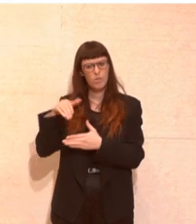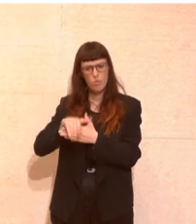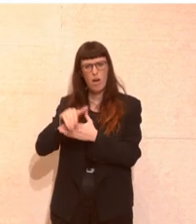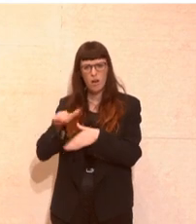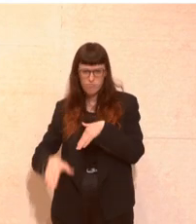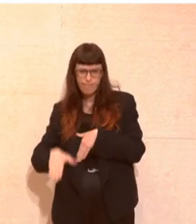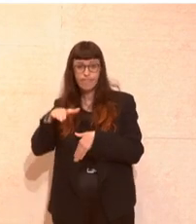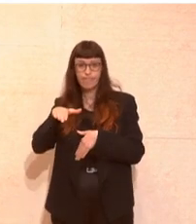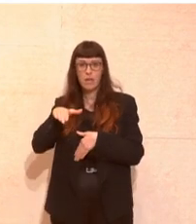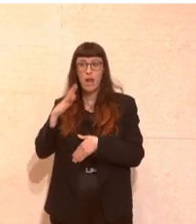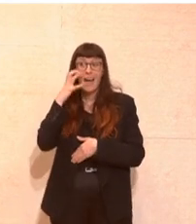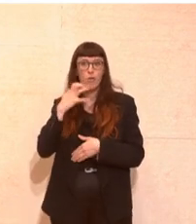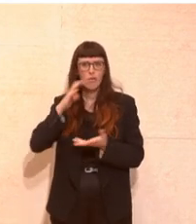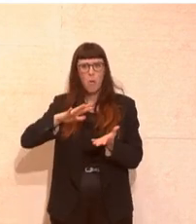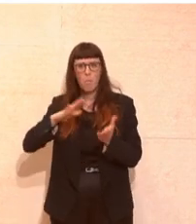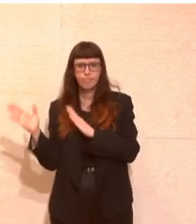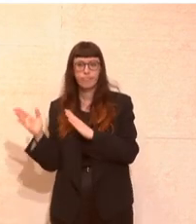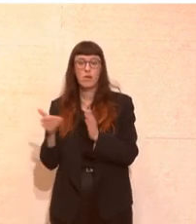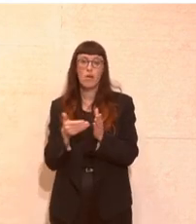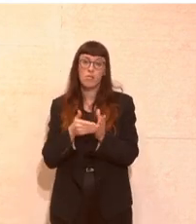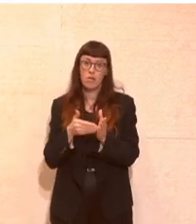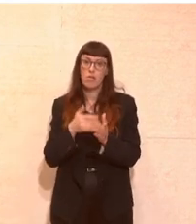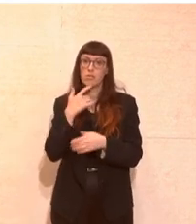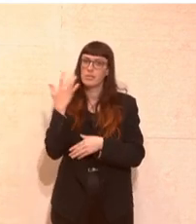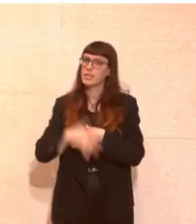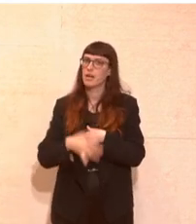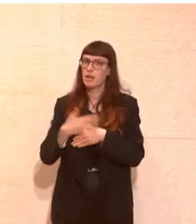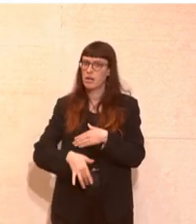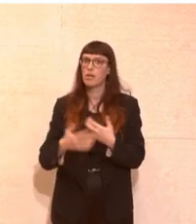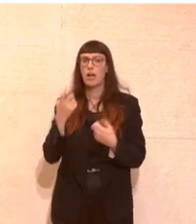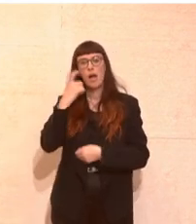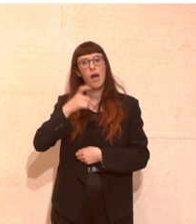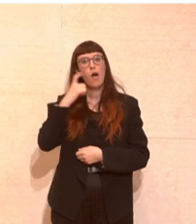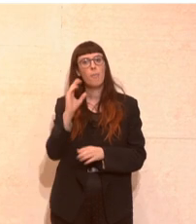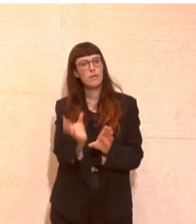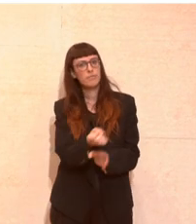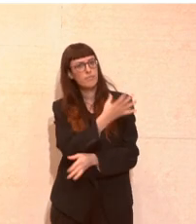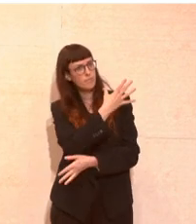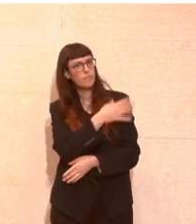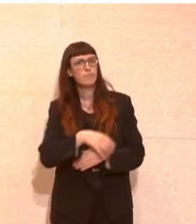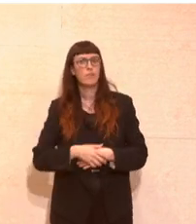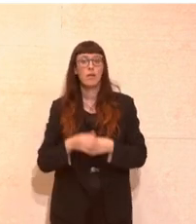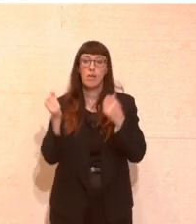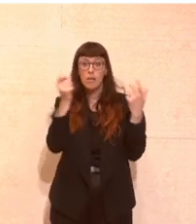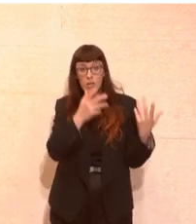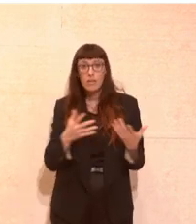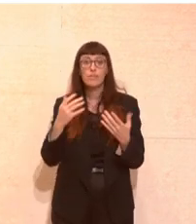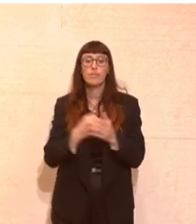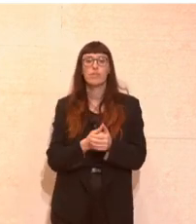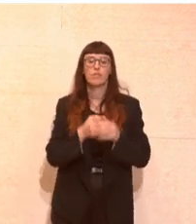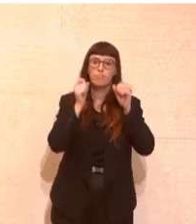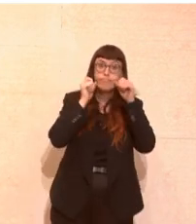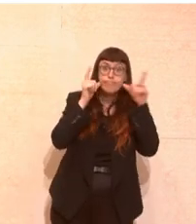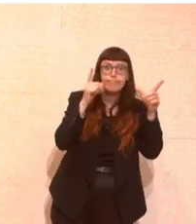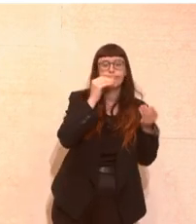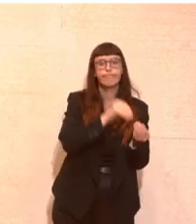en bas et vous voyez un questionnaire de chronotypage à gauche, valeurs basses sont des couches tôt-lève-tôt, valeurs hautes des couches tard-lève-tard, et vous voyez